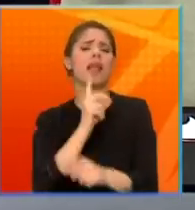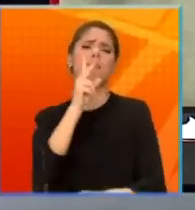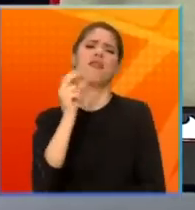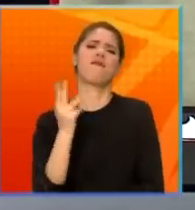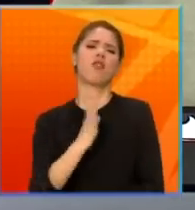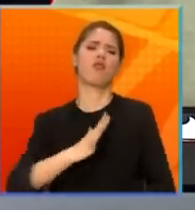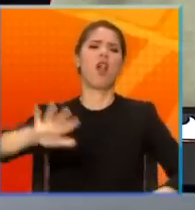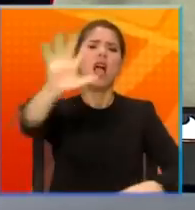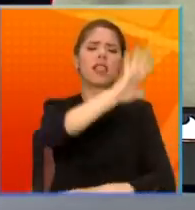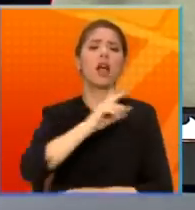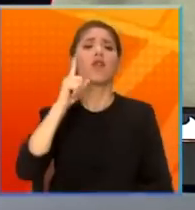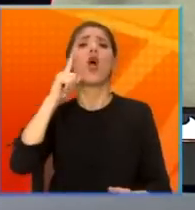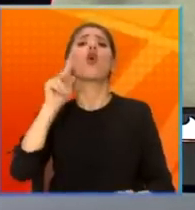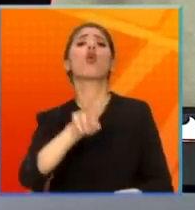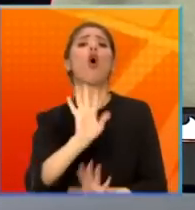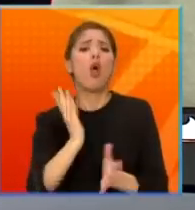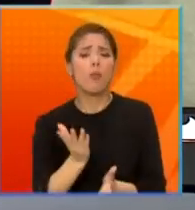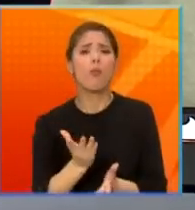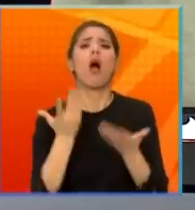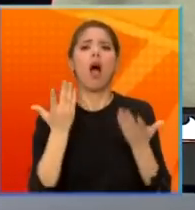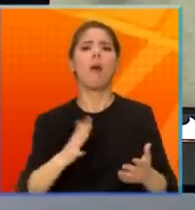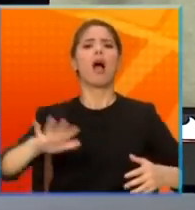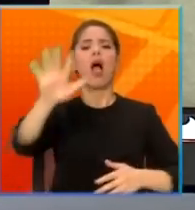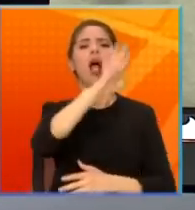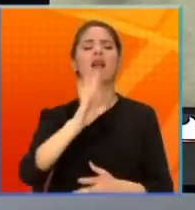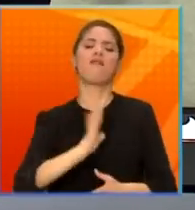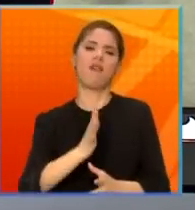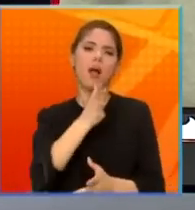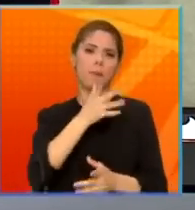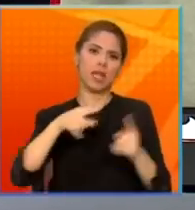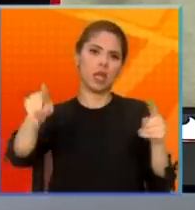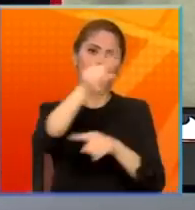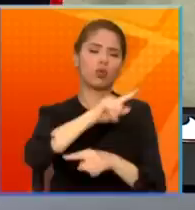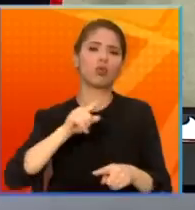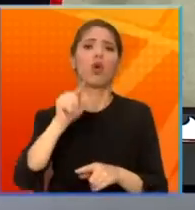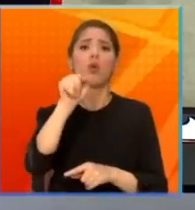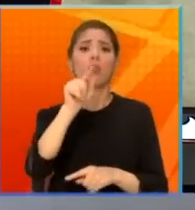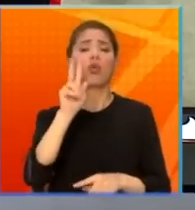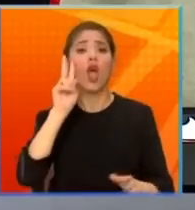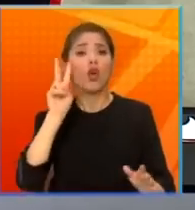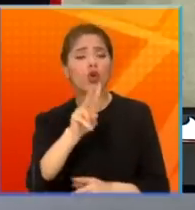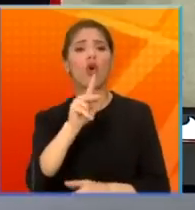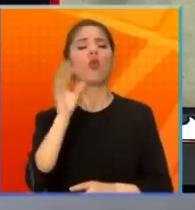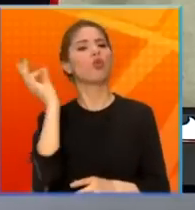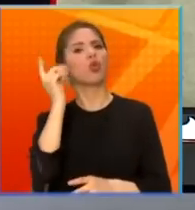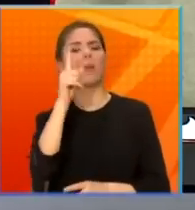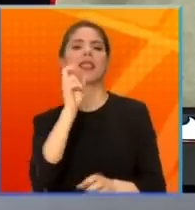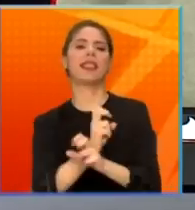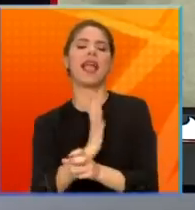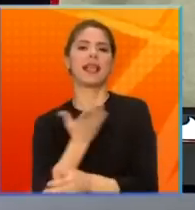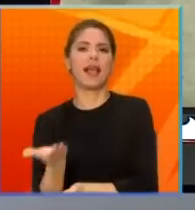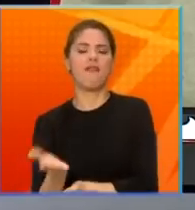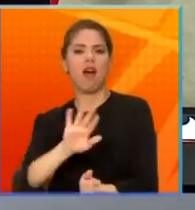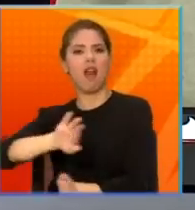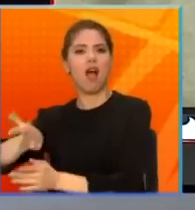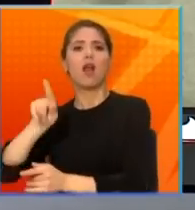Tehlikeli bir virüs var etrafımızda. Görmüyor ama hepimiz artık varlığını biliyoruz. Ama bir de görüp duyduğumuz bir tehlike daha